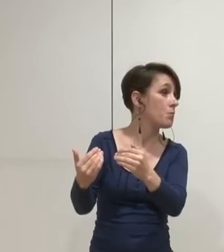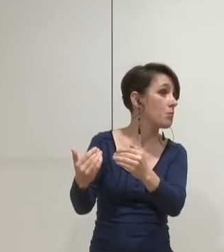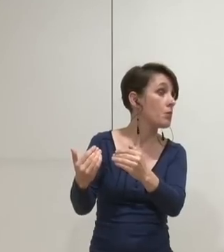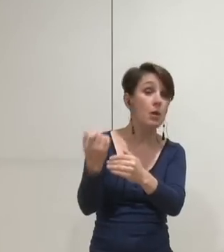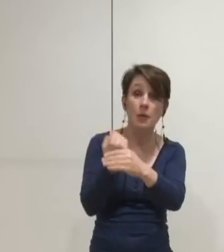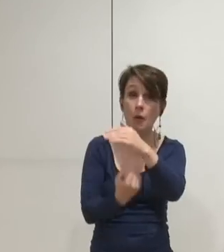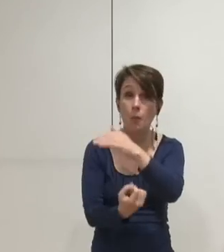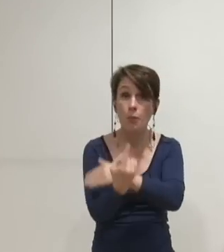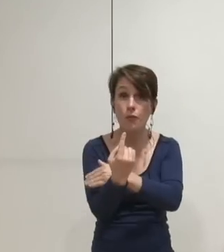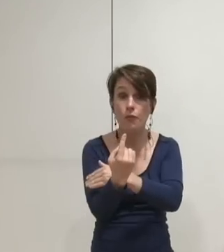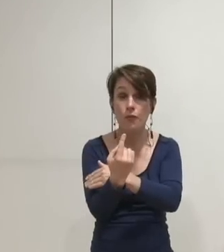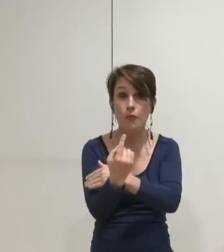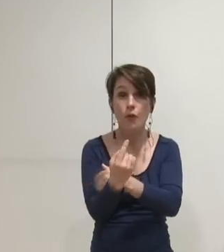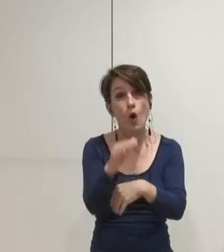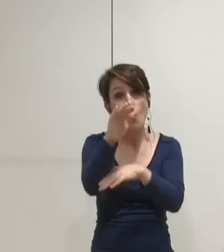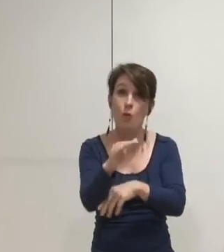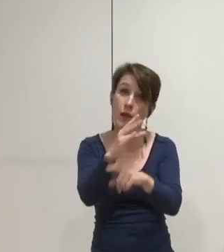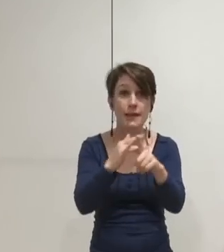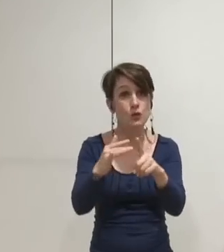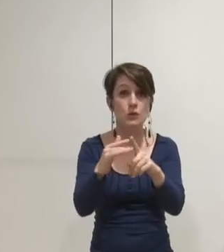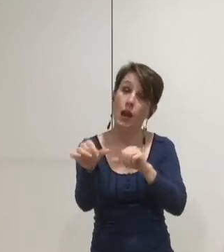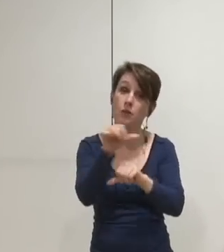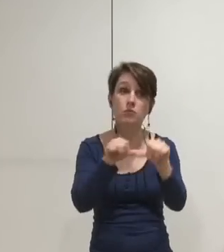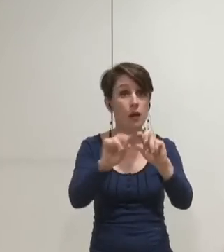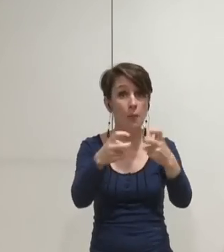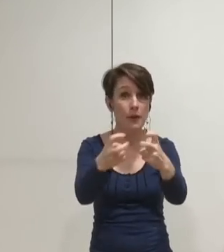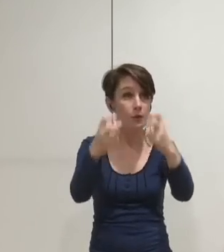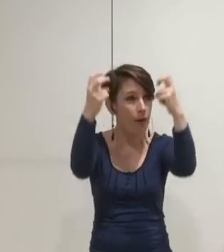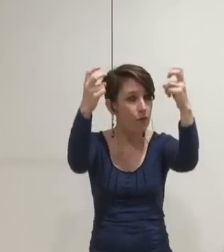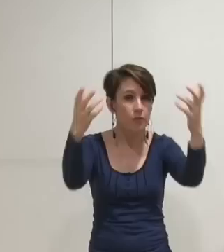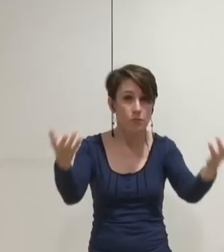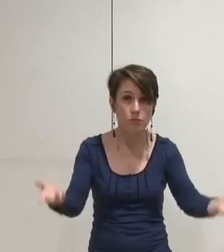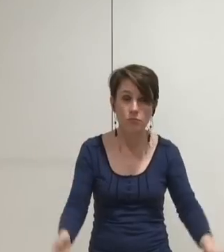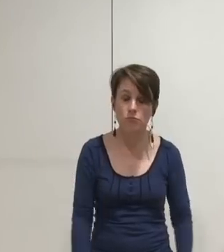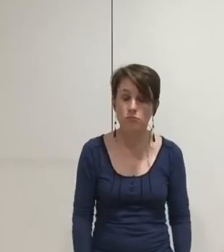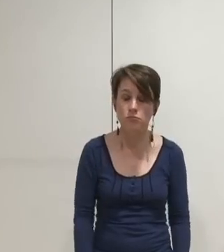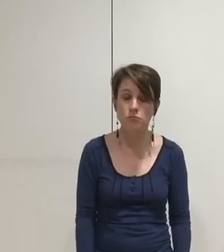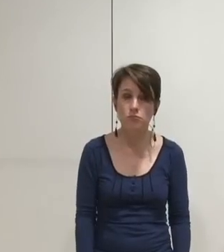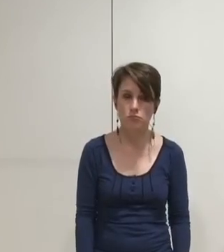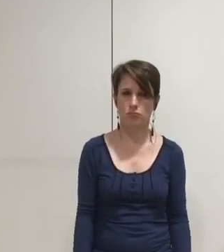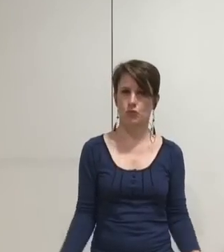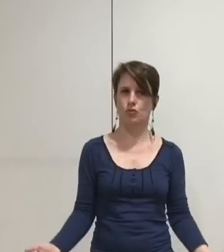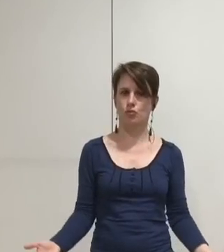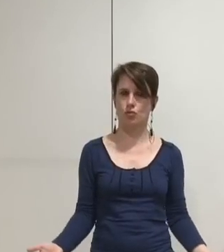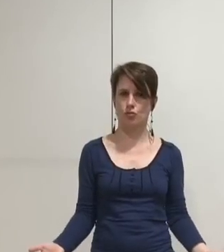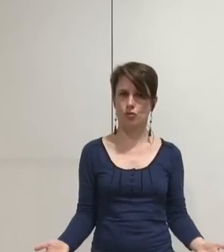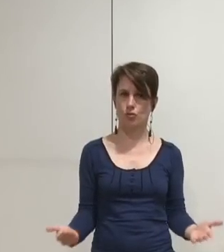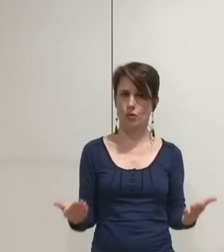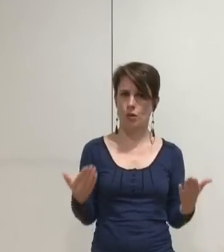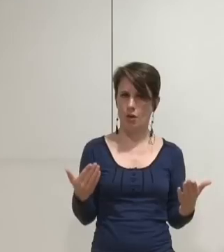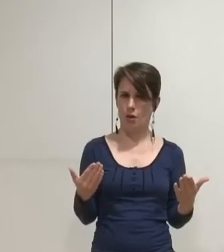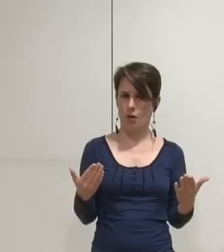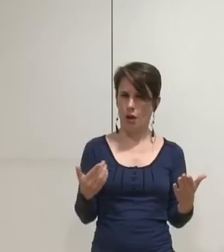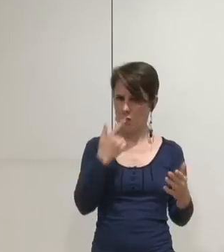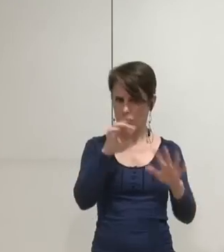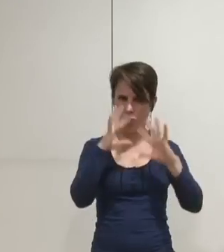bouclier social on met en place une augmentation il y a là globalement une logique